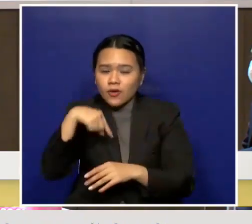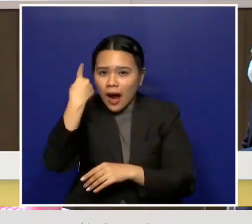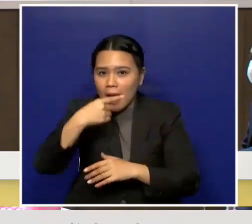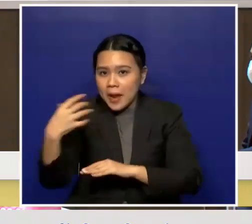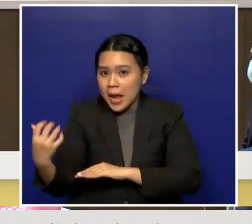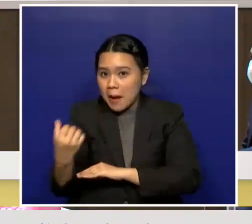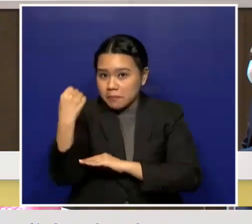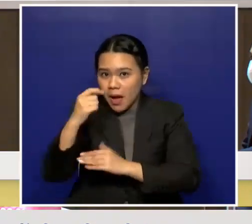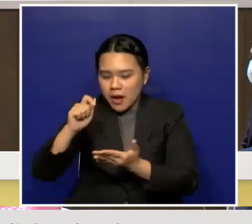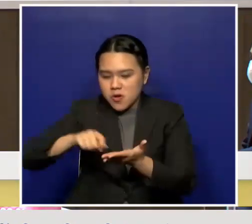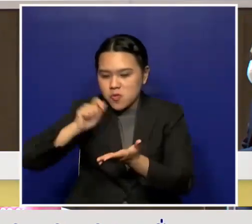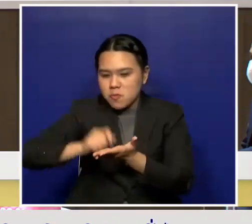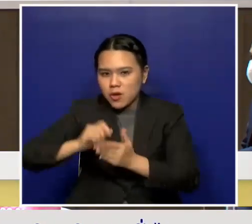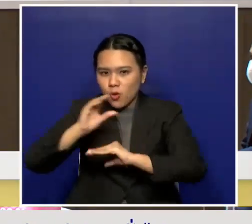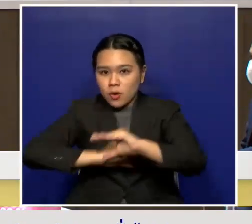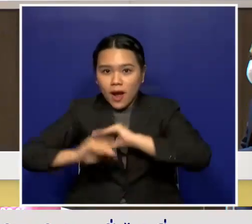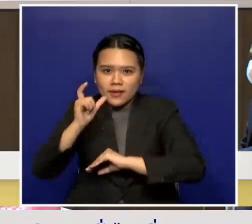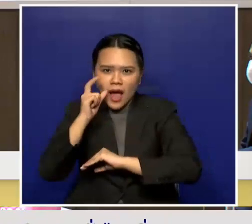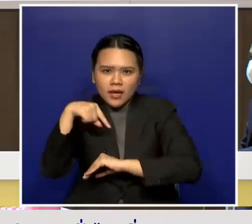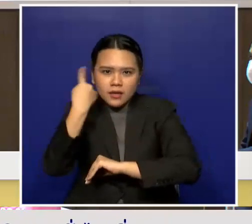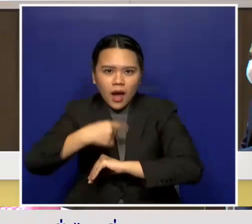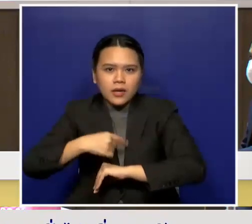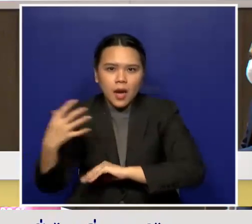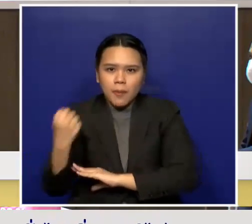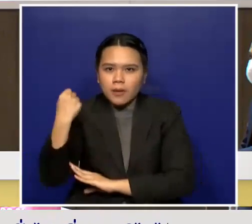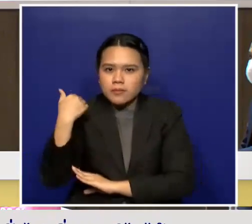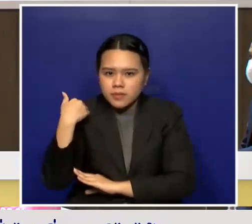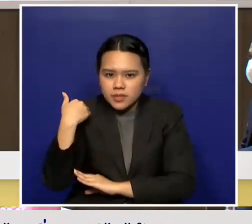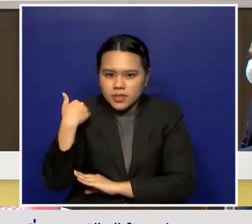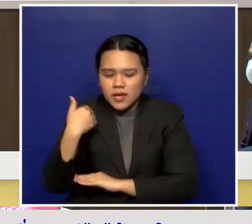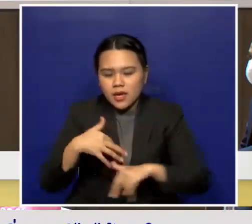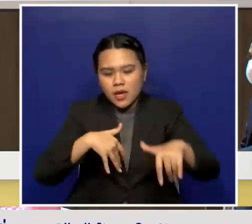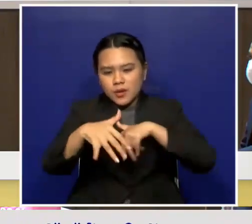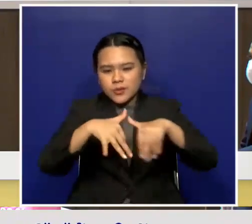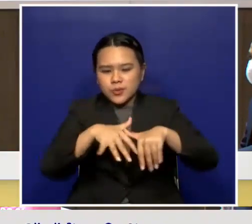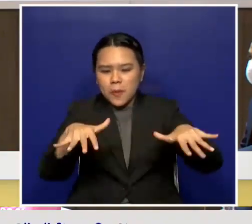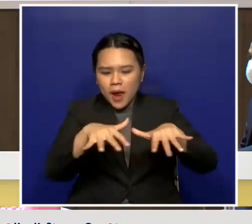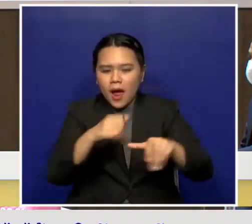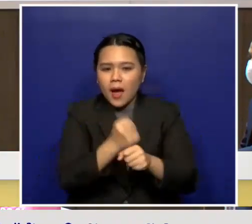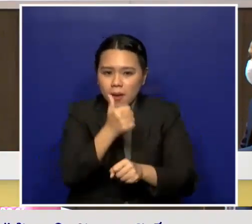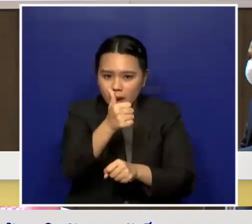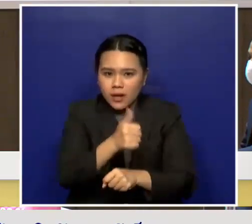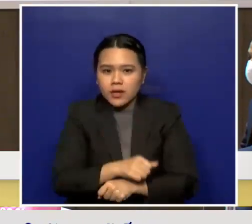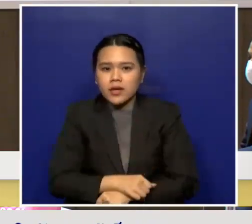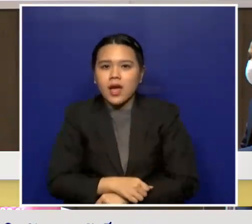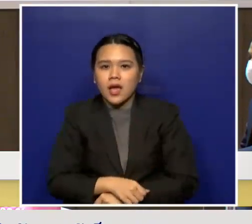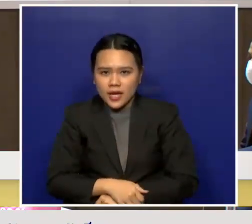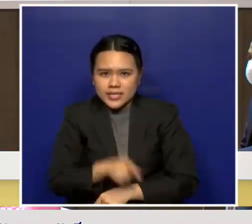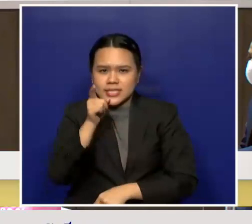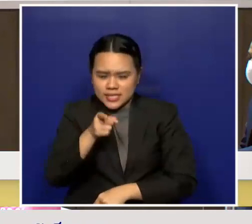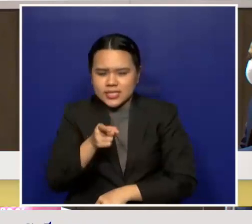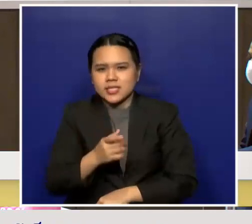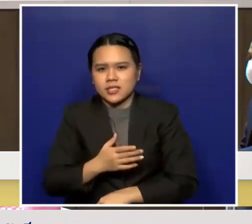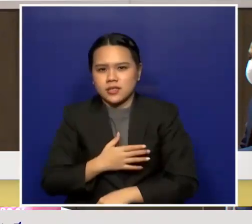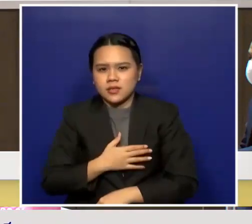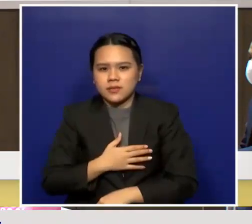ตาสีตาสาชาวบ้านธรรมดาจะมีโอกาสได้ไหมนี่คือความจริงครับกราบเรียนท่านประธานนะฮะเอาละผมเคารพท่านประธาน